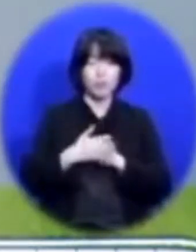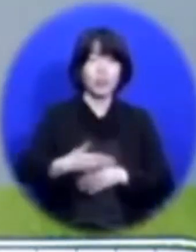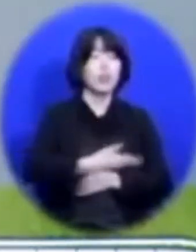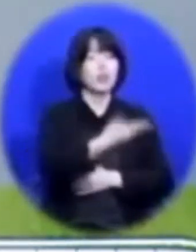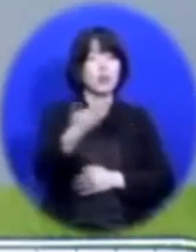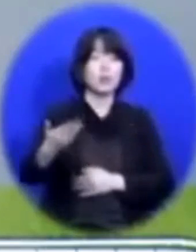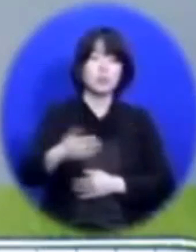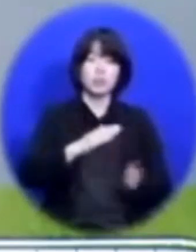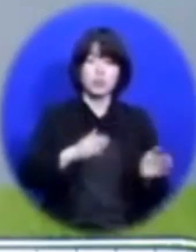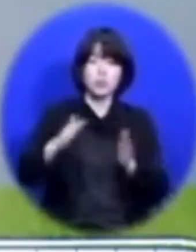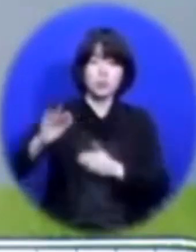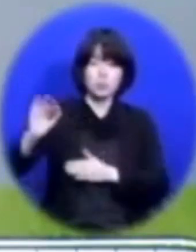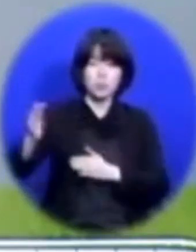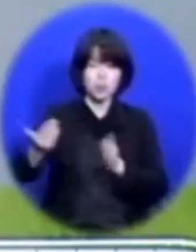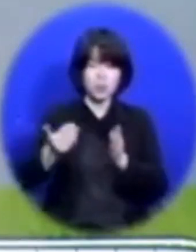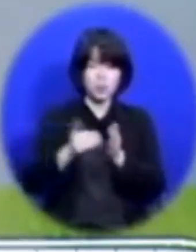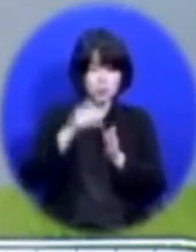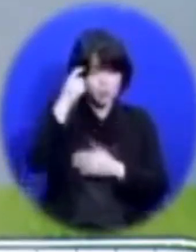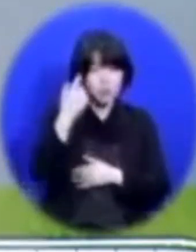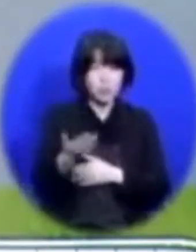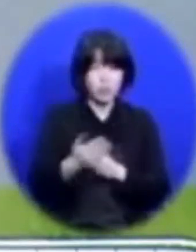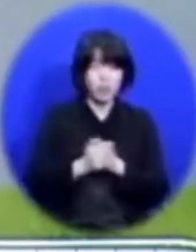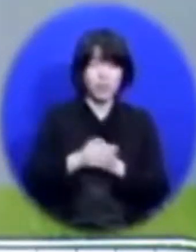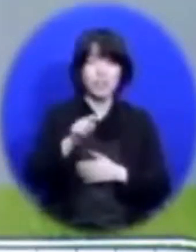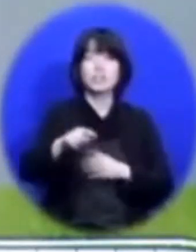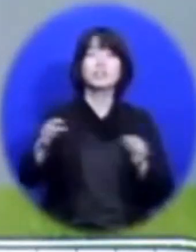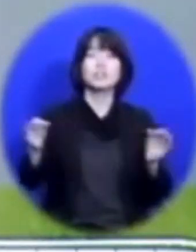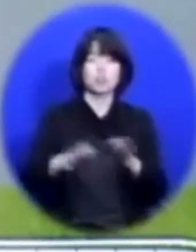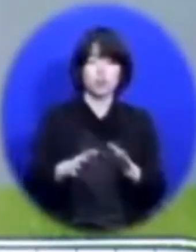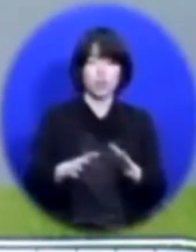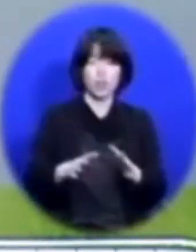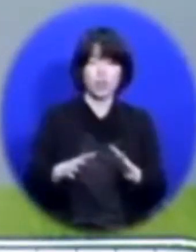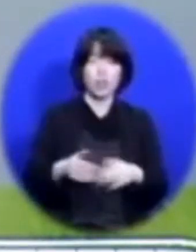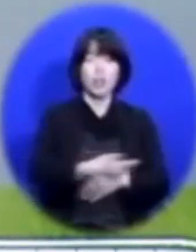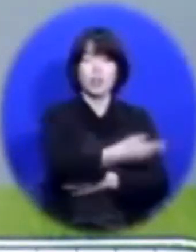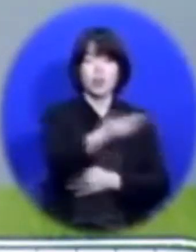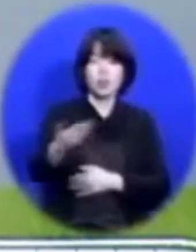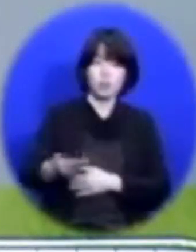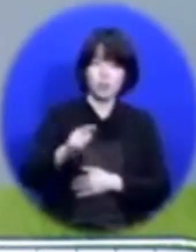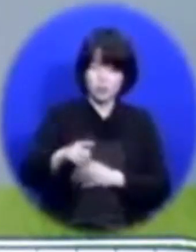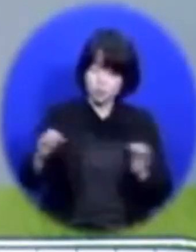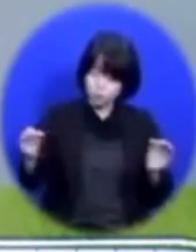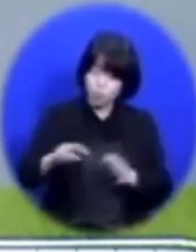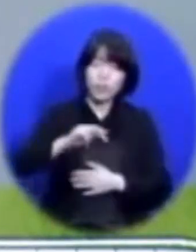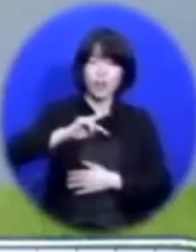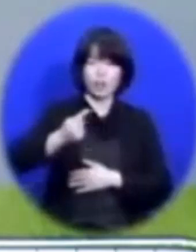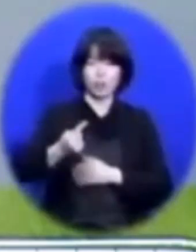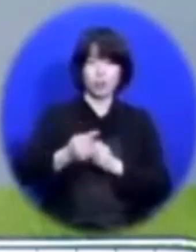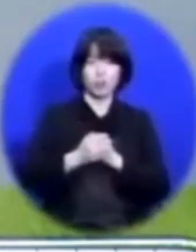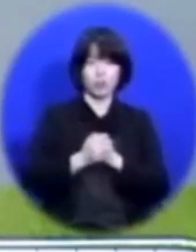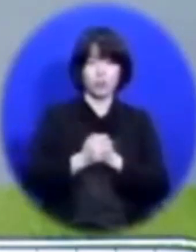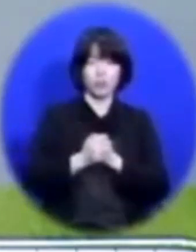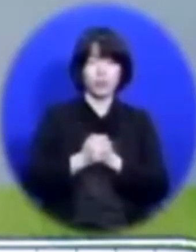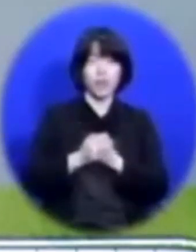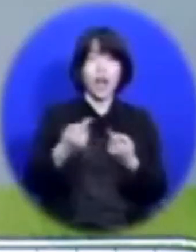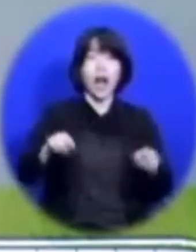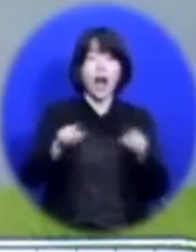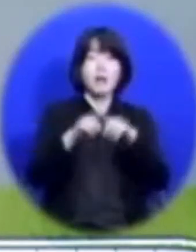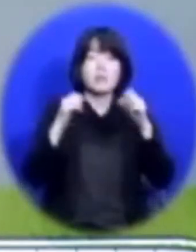준비되셨나요?그순간, 당신은